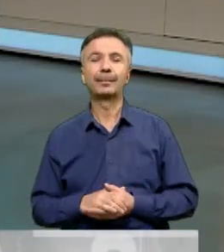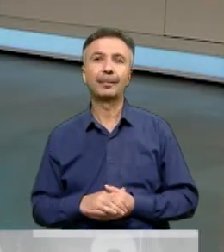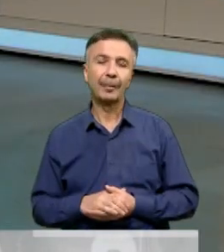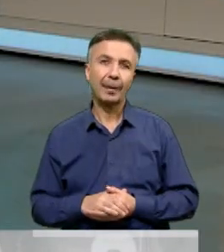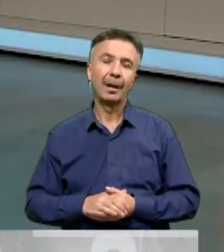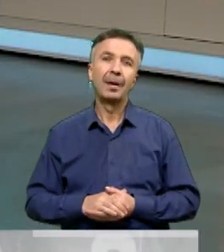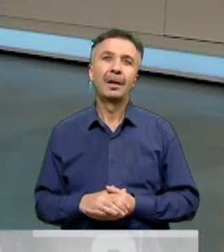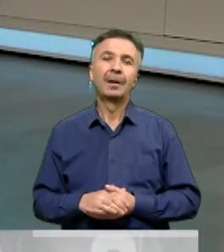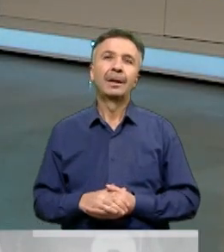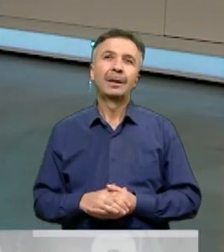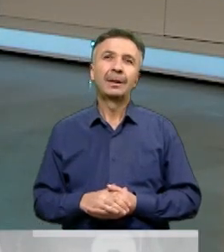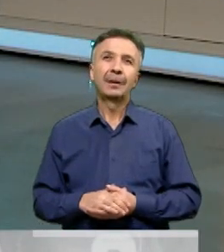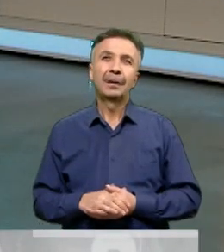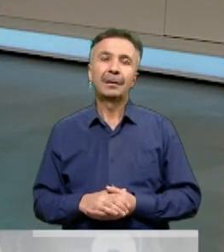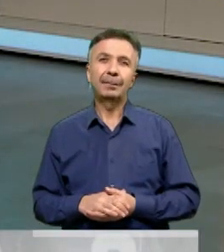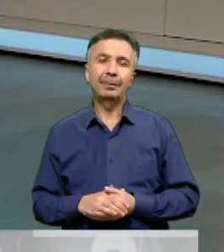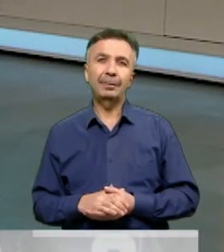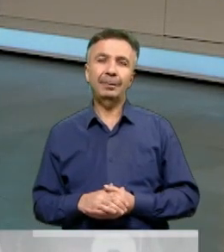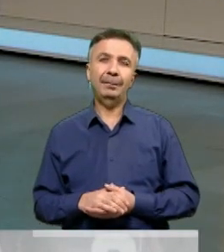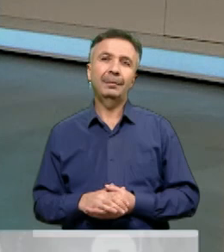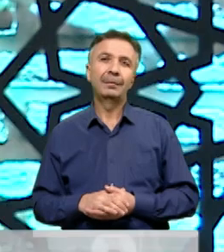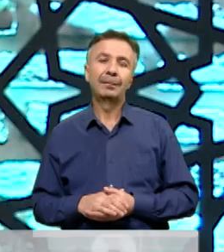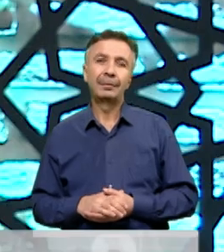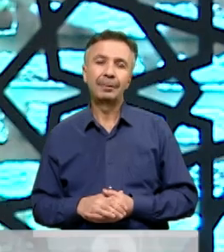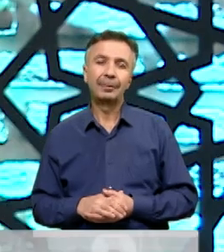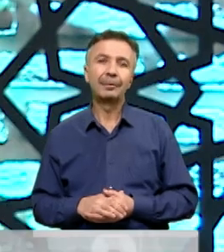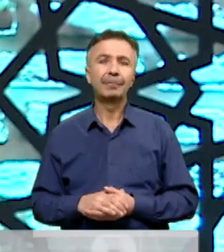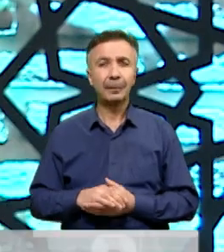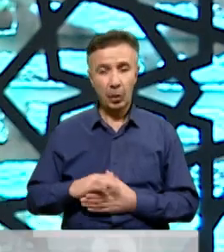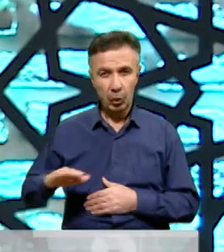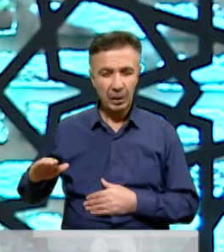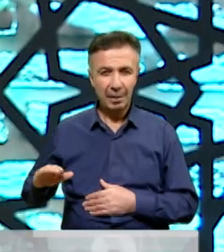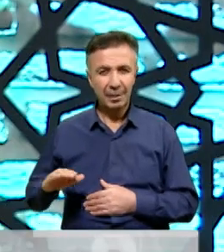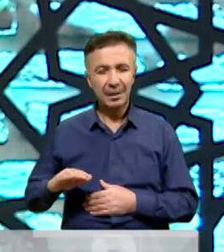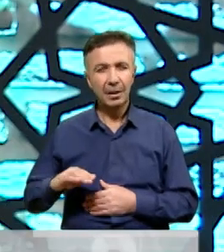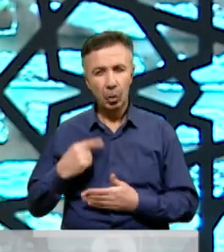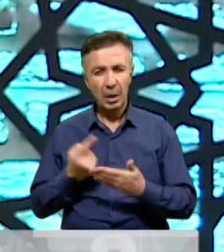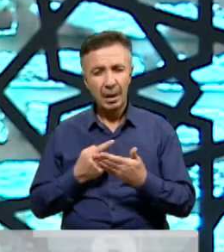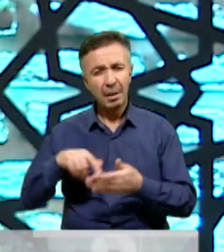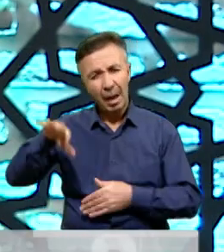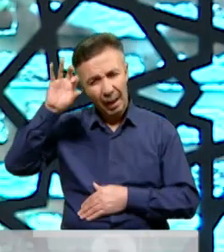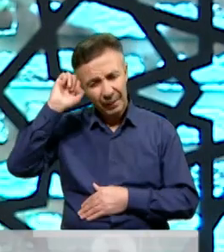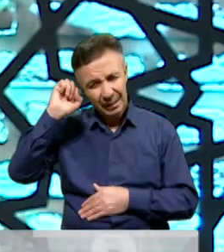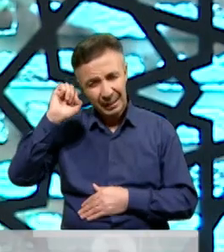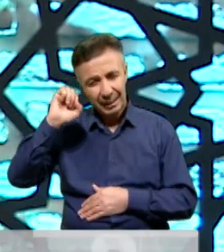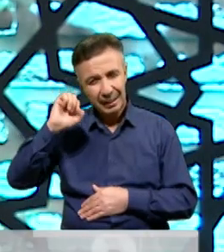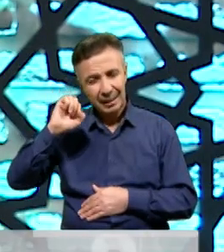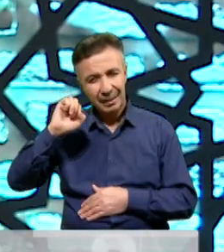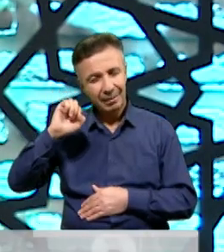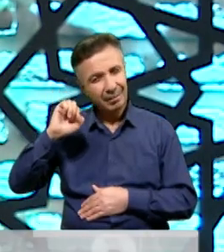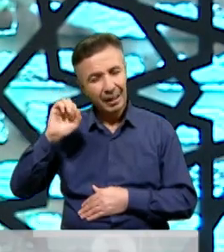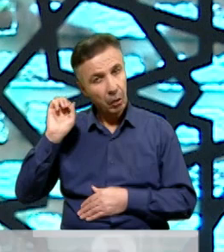olsun efendim. Bu kadar konuşmanın üzerine hocam söyledi. Evlatlarımızı hafızlık proje okulları başta olmak üzere hafızlık